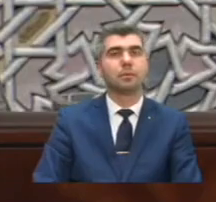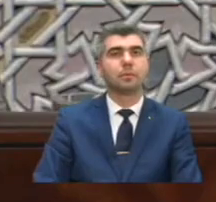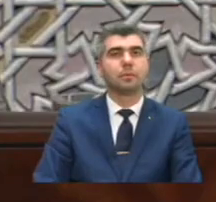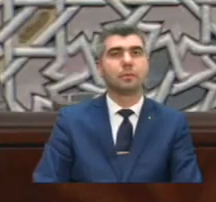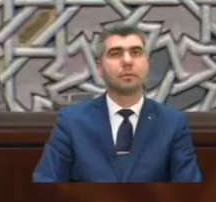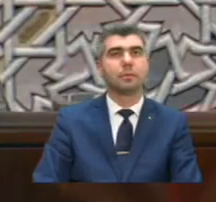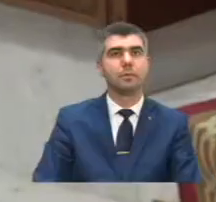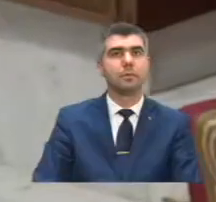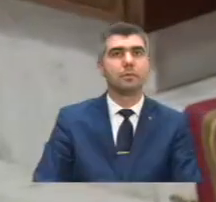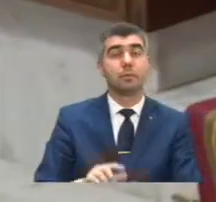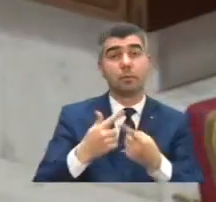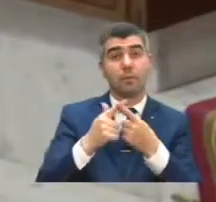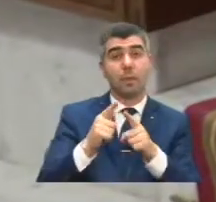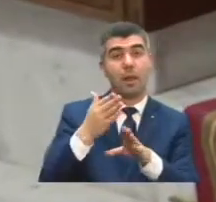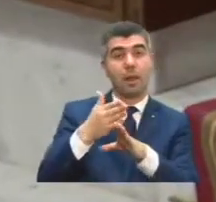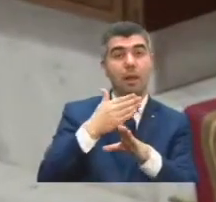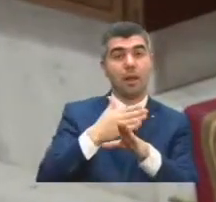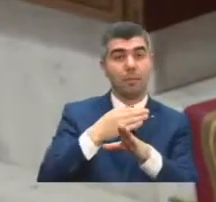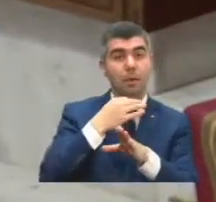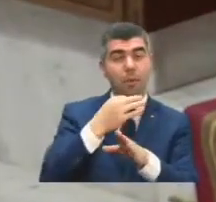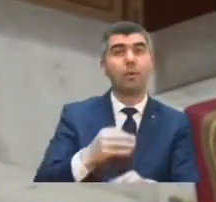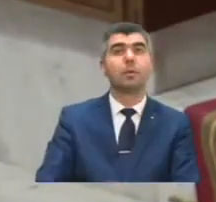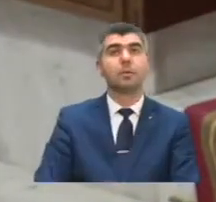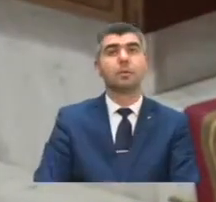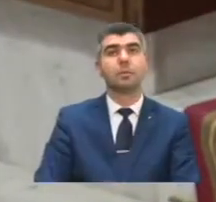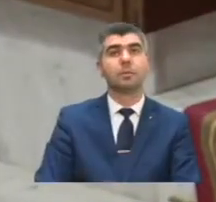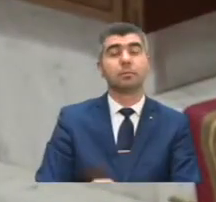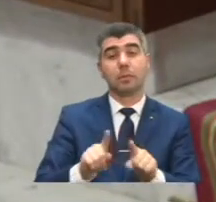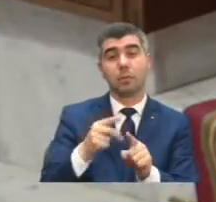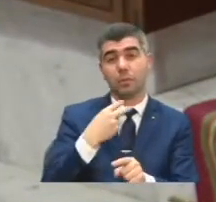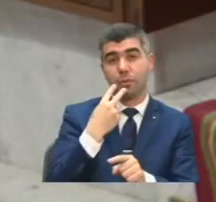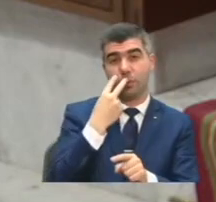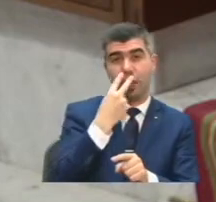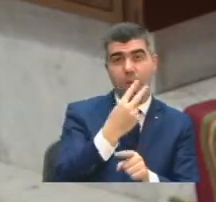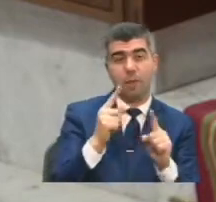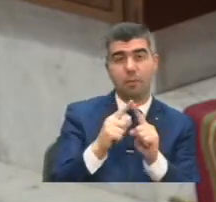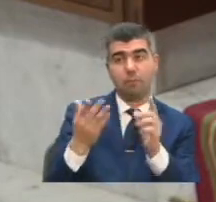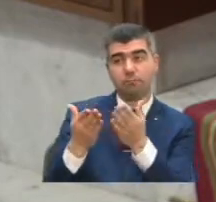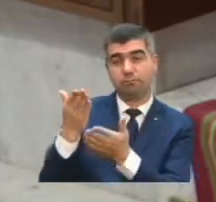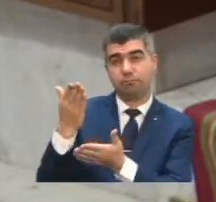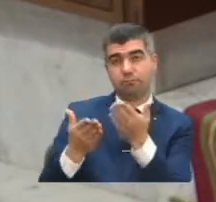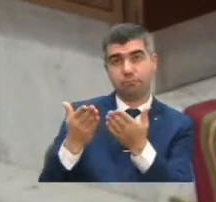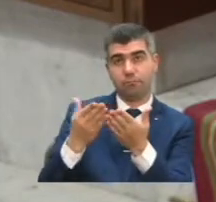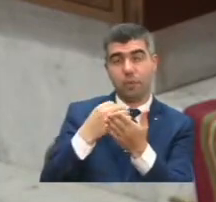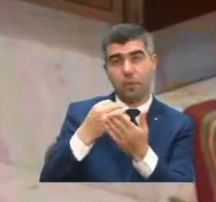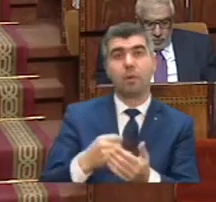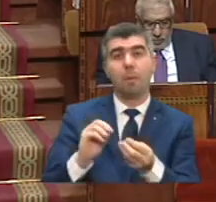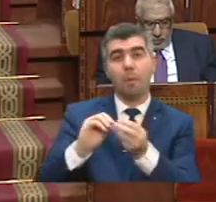الاسئله ديال داكشي اللي كنت كنقول للسيد النائب، وهذا تيبين هذا الاشكال ديال التوازن. السيد النائب تيطرح الاشكال